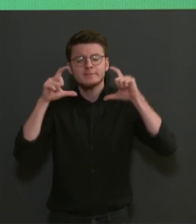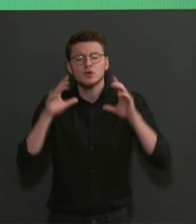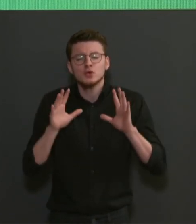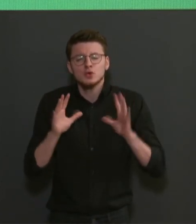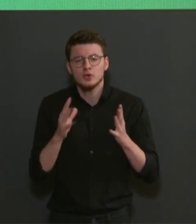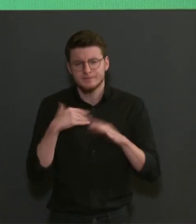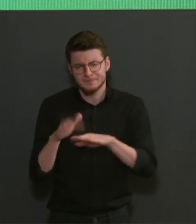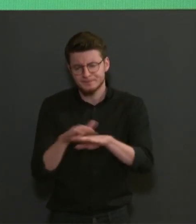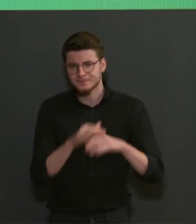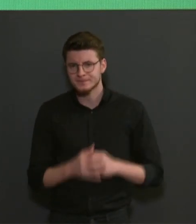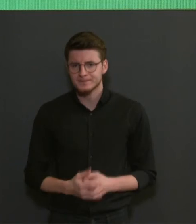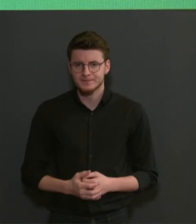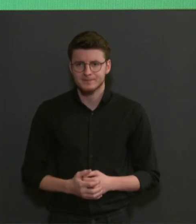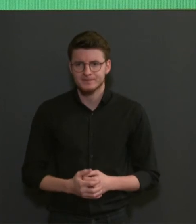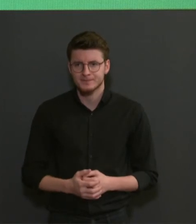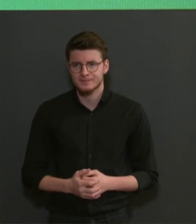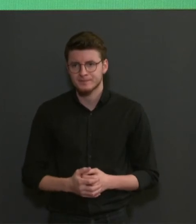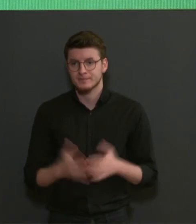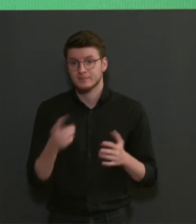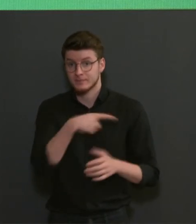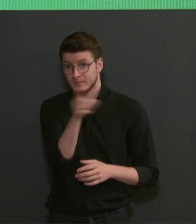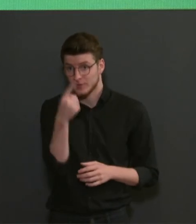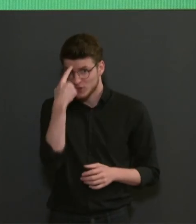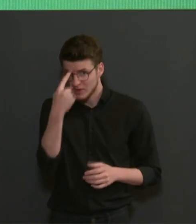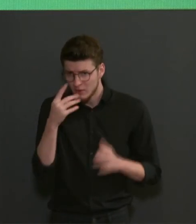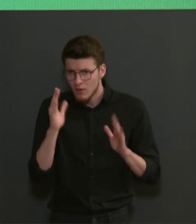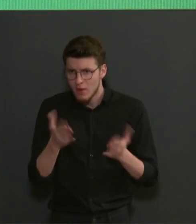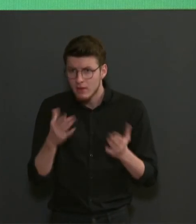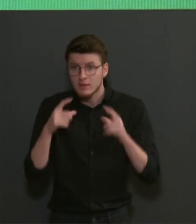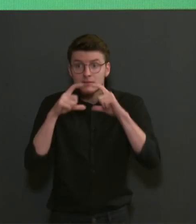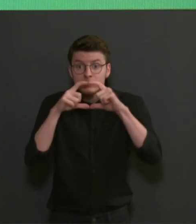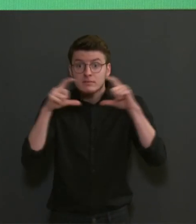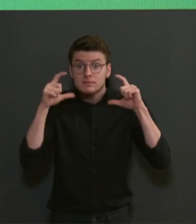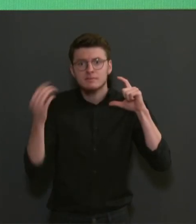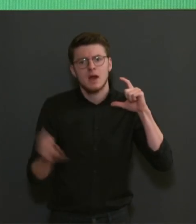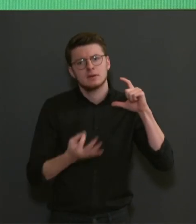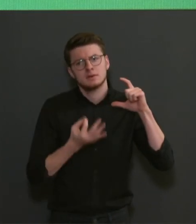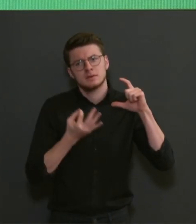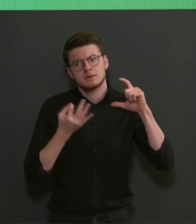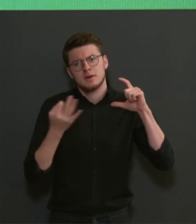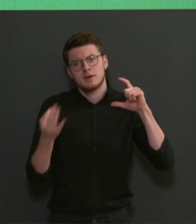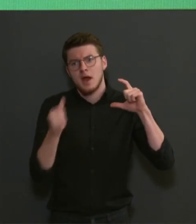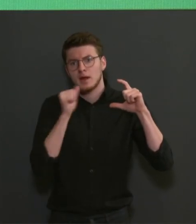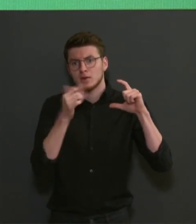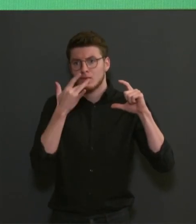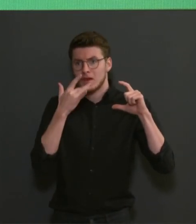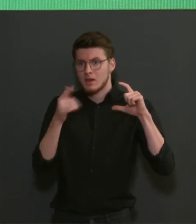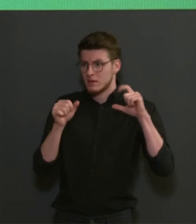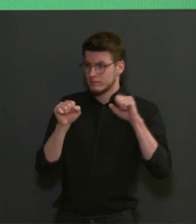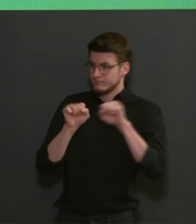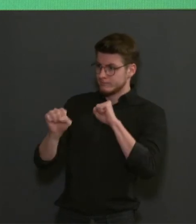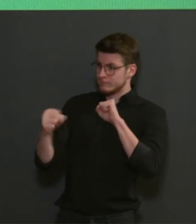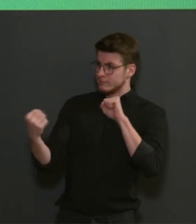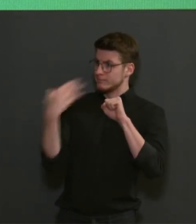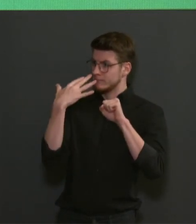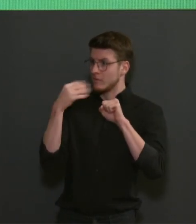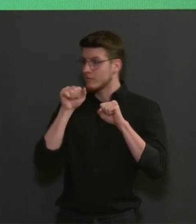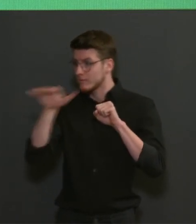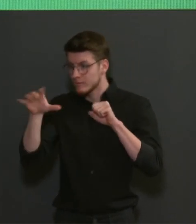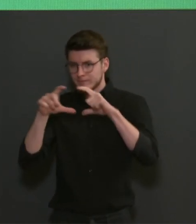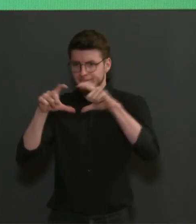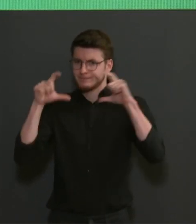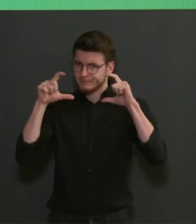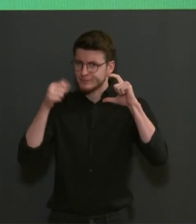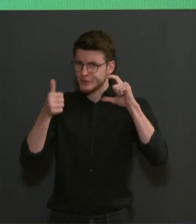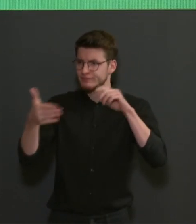Zoals u weet zijn mondmaskers een essentieel onderdeel geworden van onze strijd tegen COVID. We beschermen elkaar